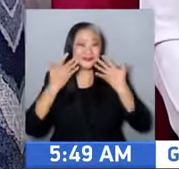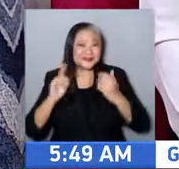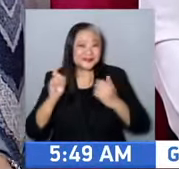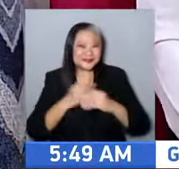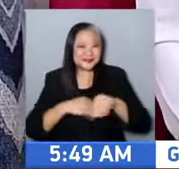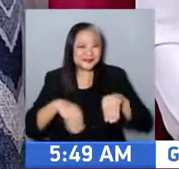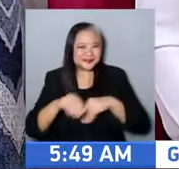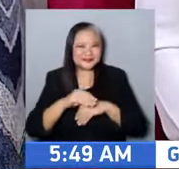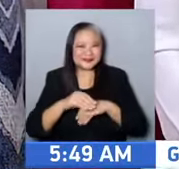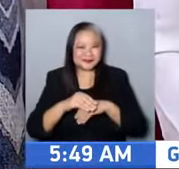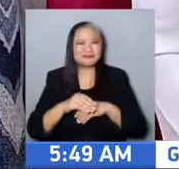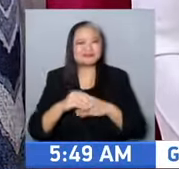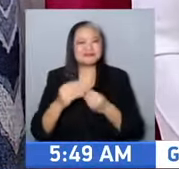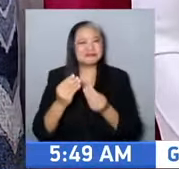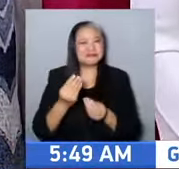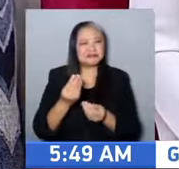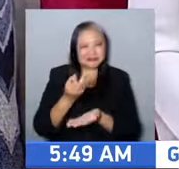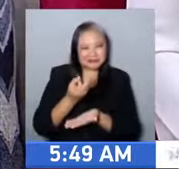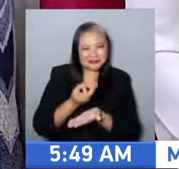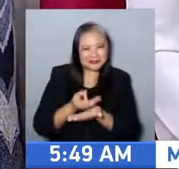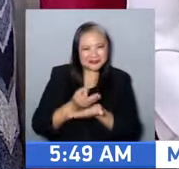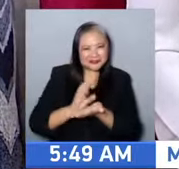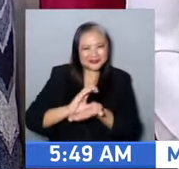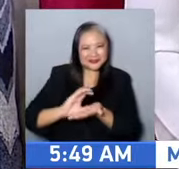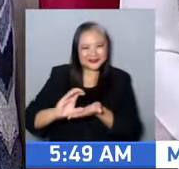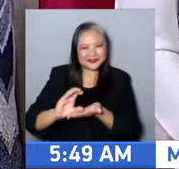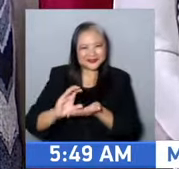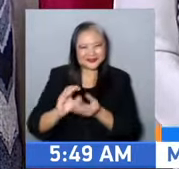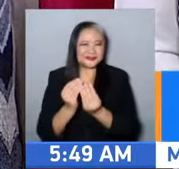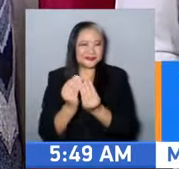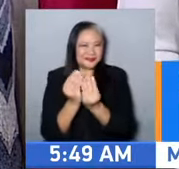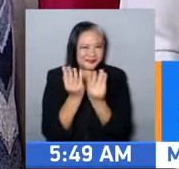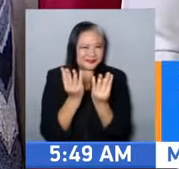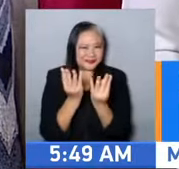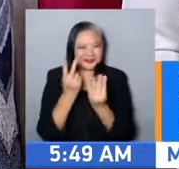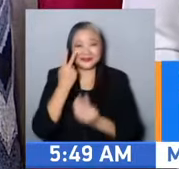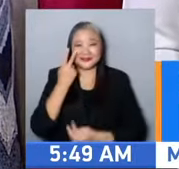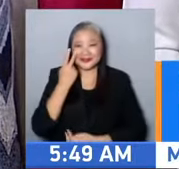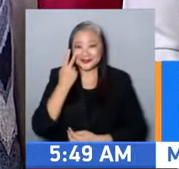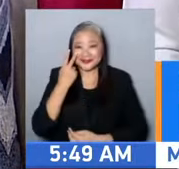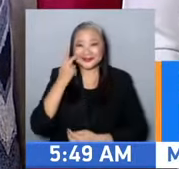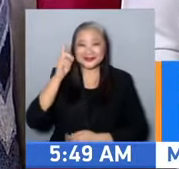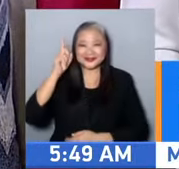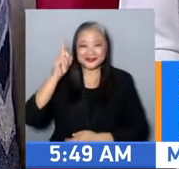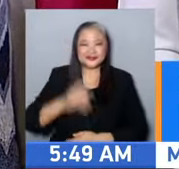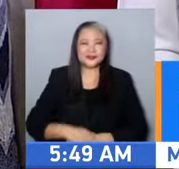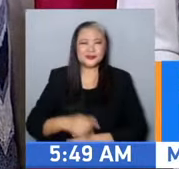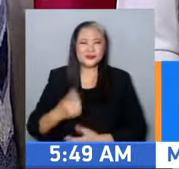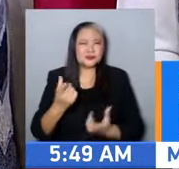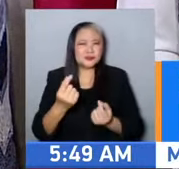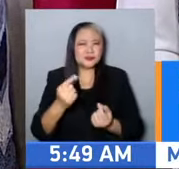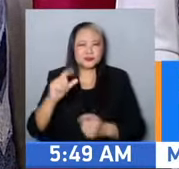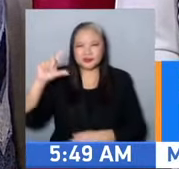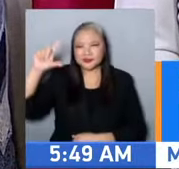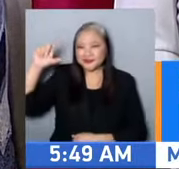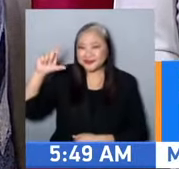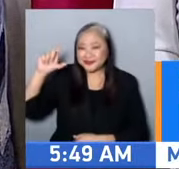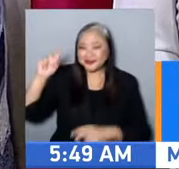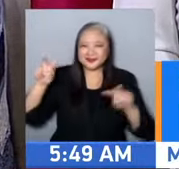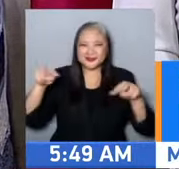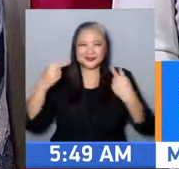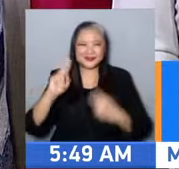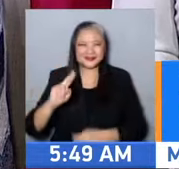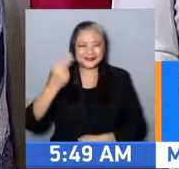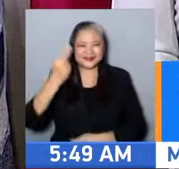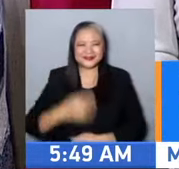cash. Sige, pakita mo na yan. Ninong. Yan, mag-selfie lang kayo habang nanonood sa unang hirit. Pero, para sabay-sabay, hintayin